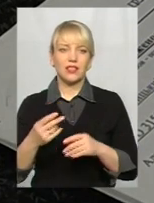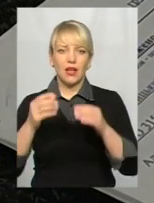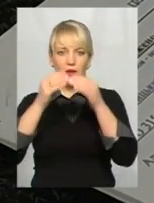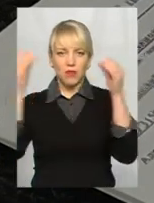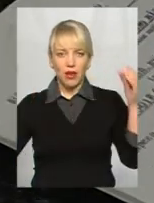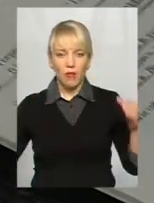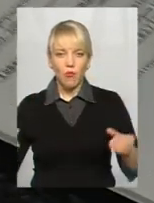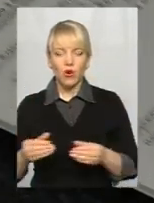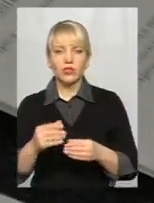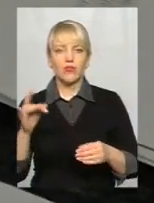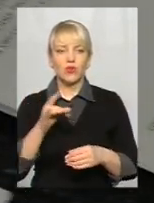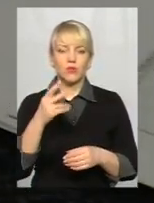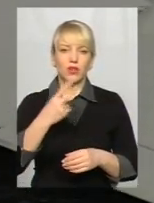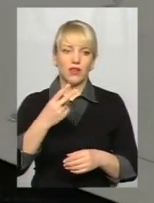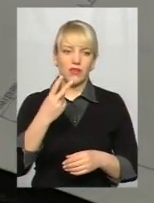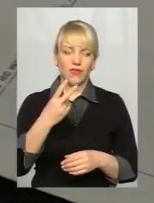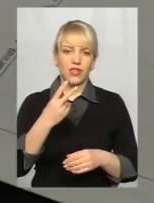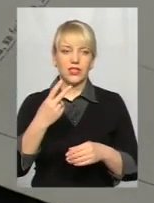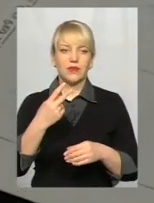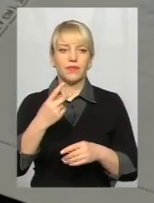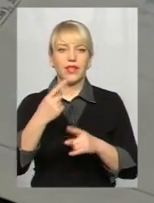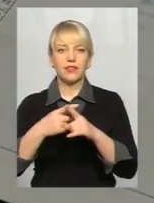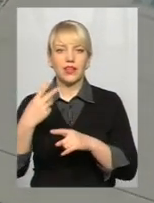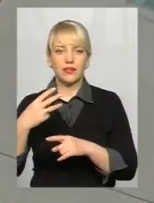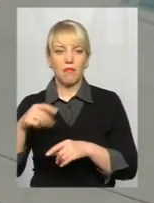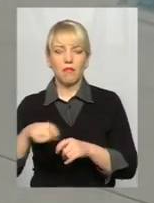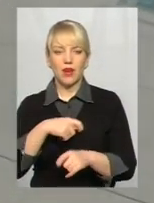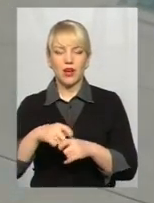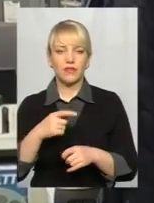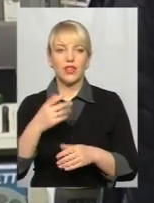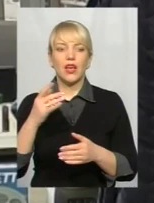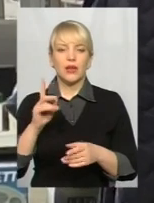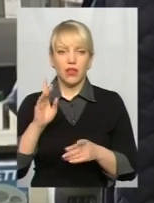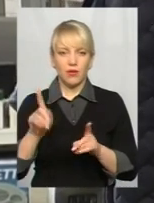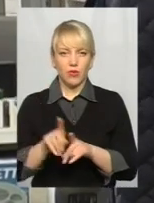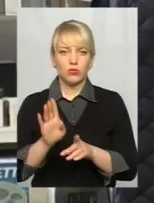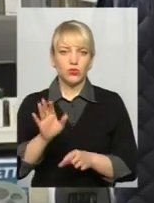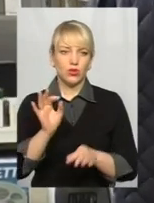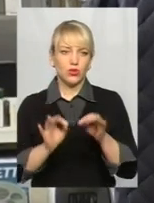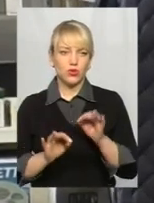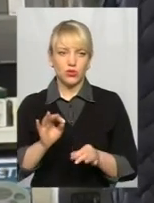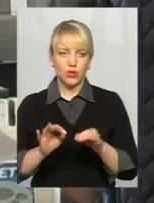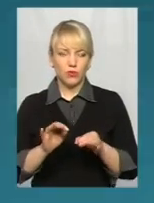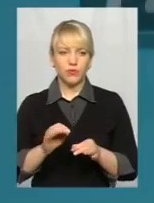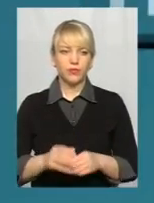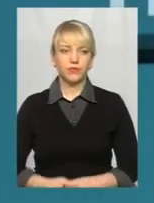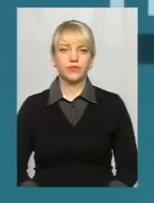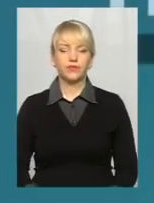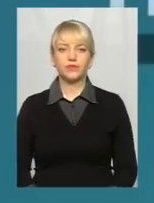Представники Третону повідомили, свої суперечки з департаментом відстоюватимуть у Хмельницькому окружному адміністративному суді.